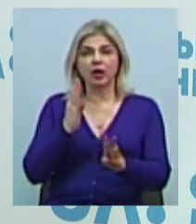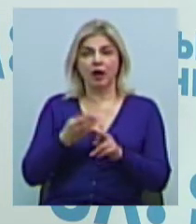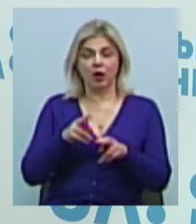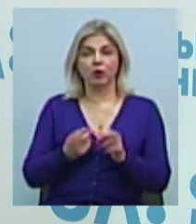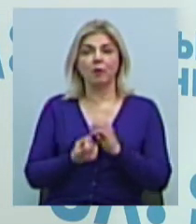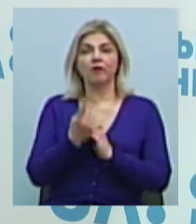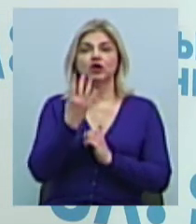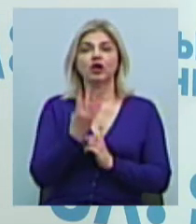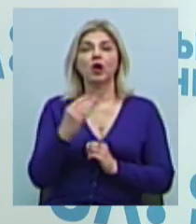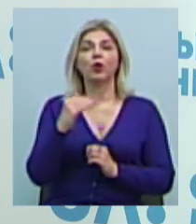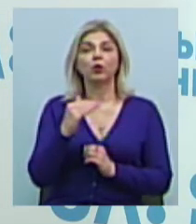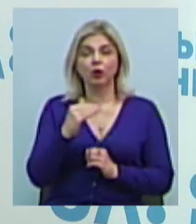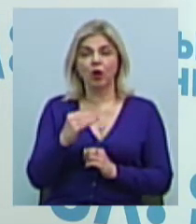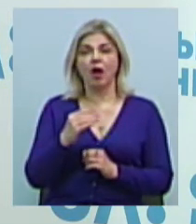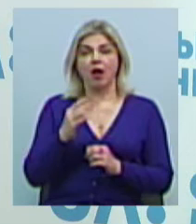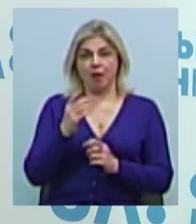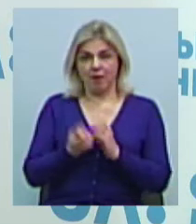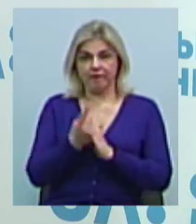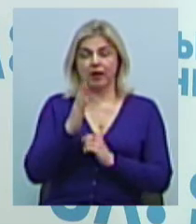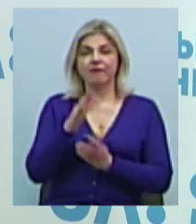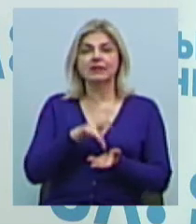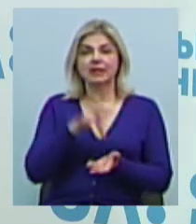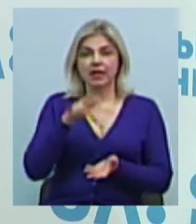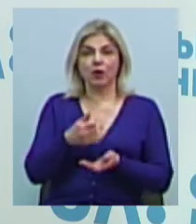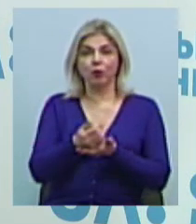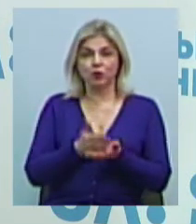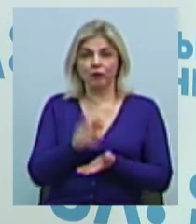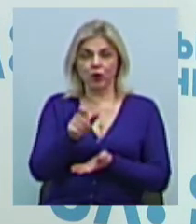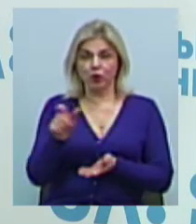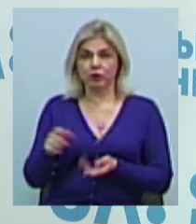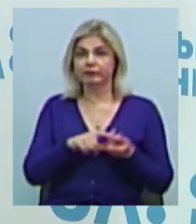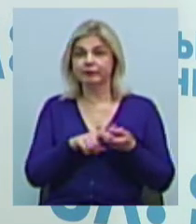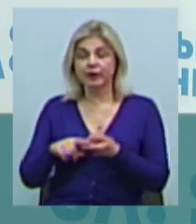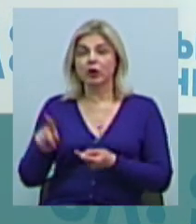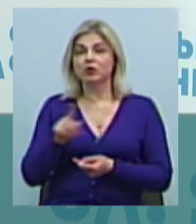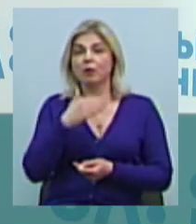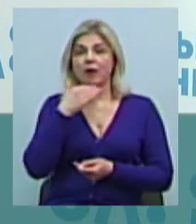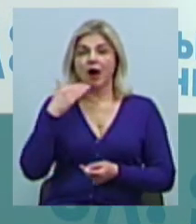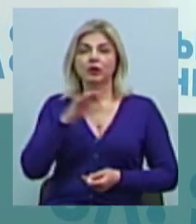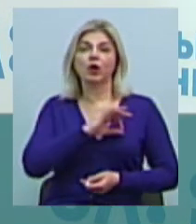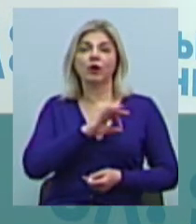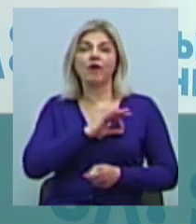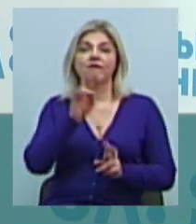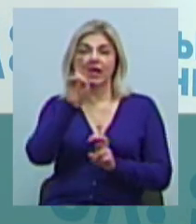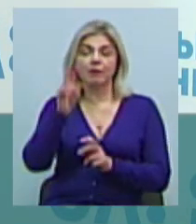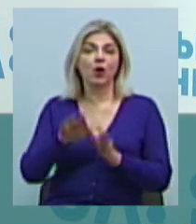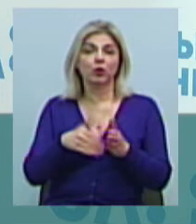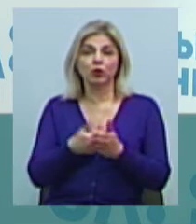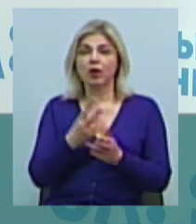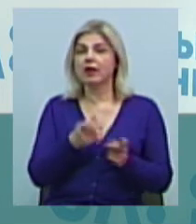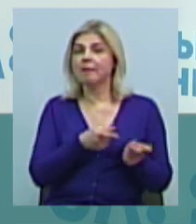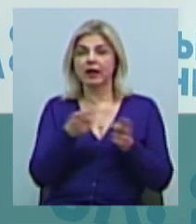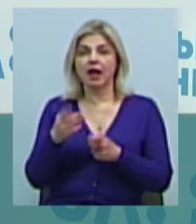4 лютого в центрі обслуговування клієнтів, стали наслідком того, що багато юридичних осіб досі не перейшли на